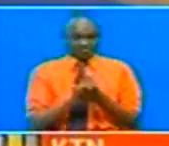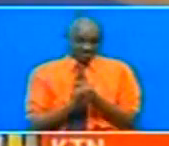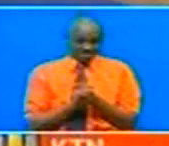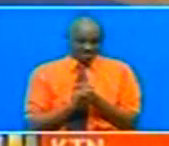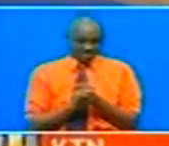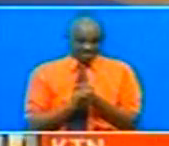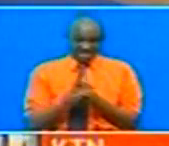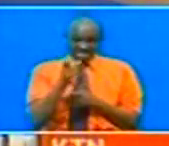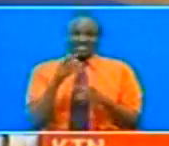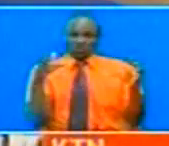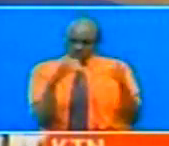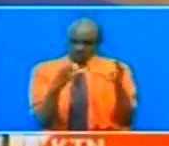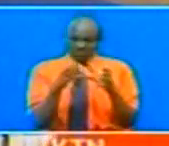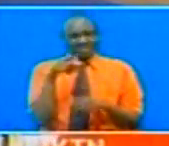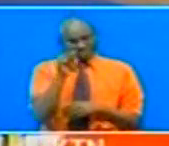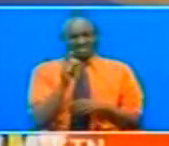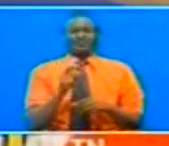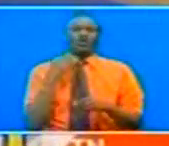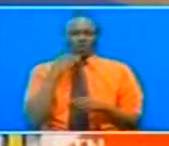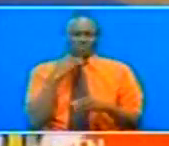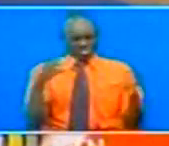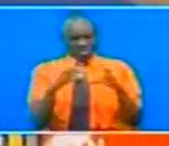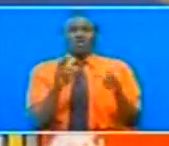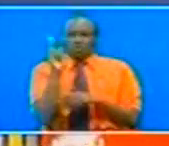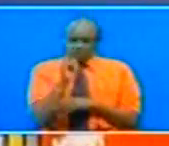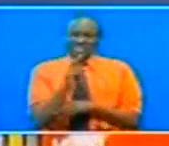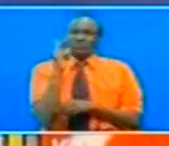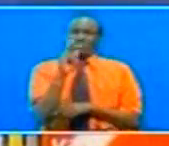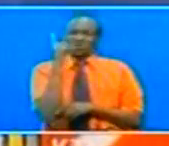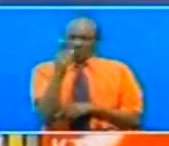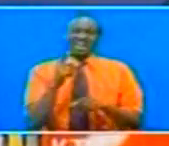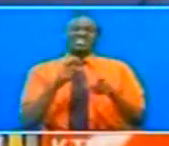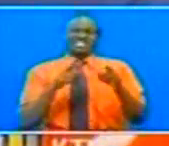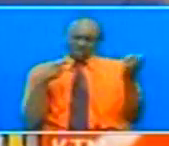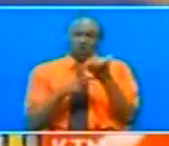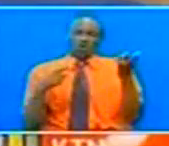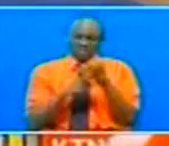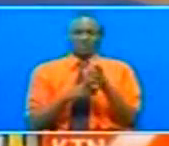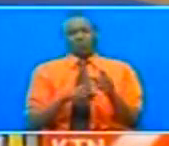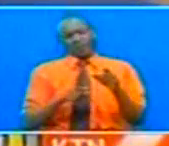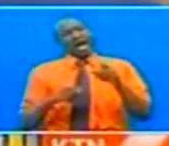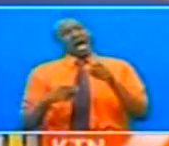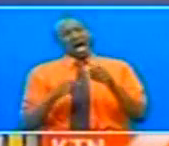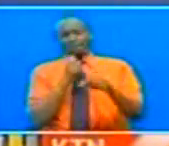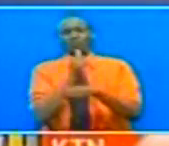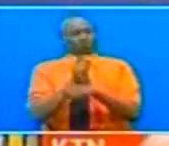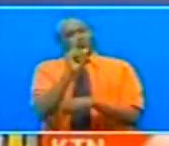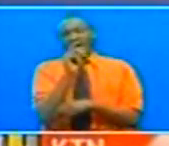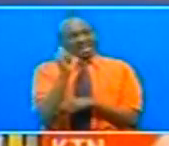of digital bandits using 21st century technology to engage in exchanges that even